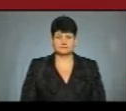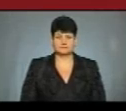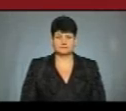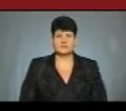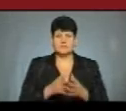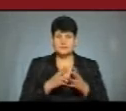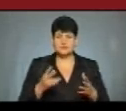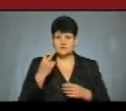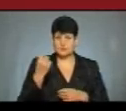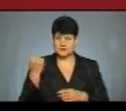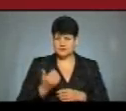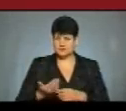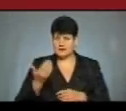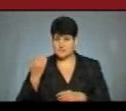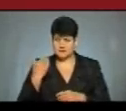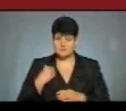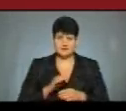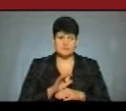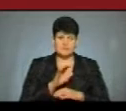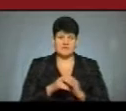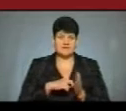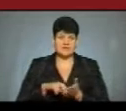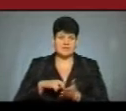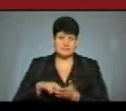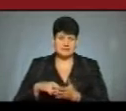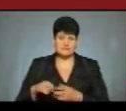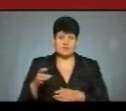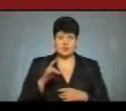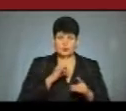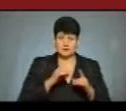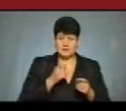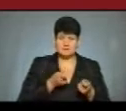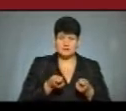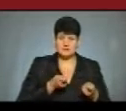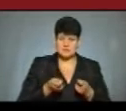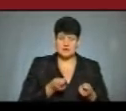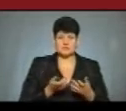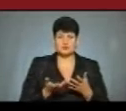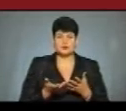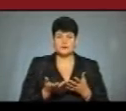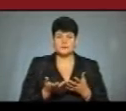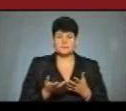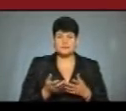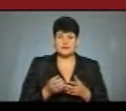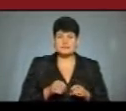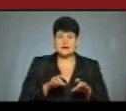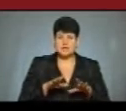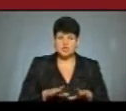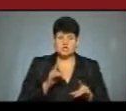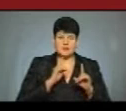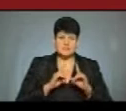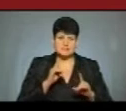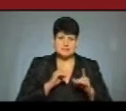більше 2 тижнів назад ми відправилися і в районну раду адміністрацію, і в обласну раду адміністрацію з рішенням